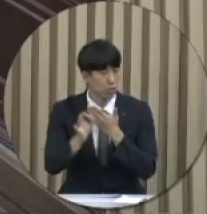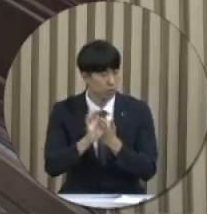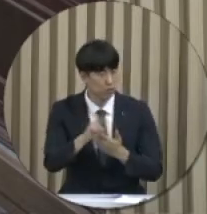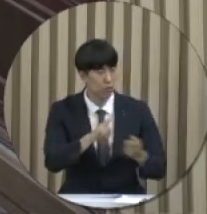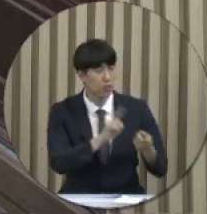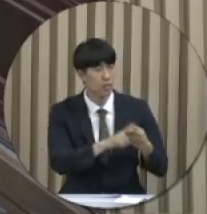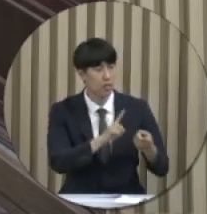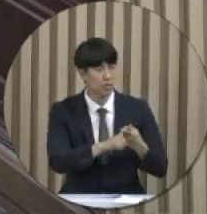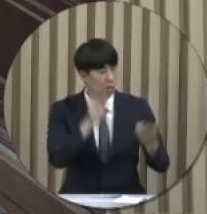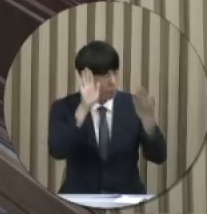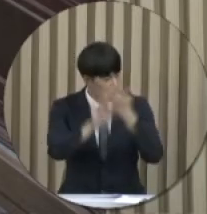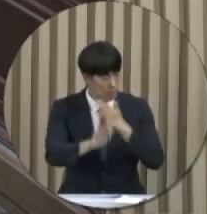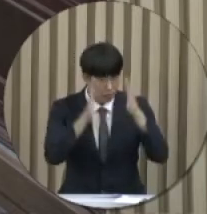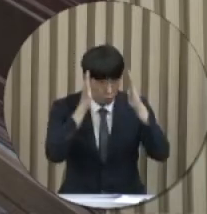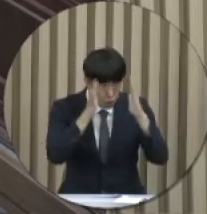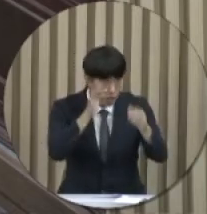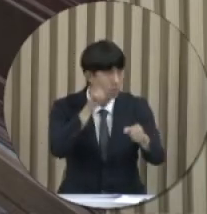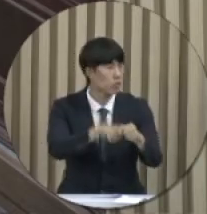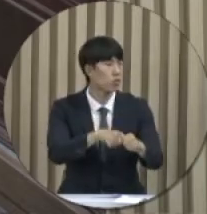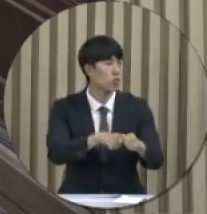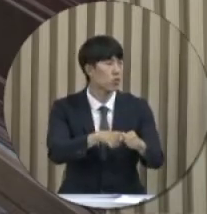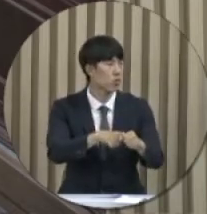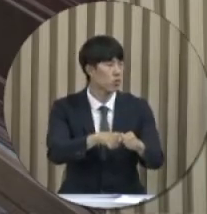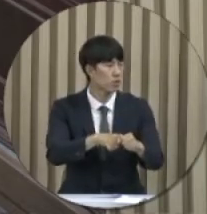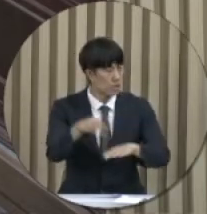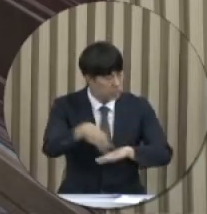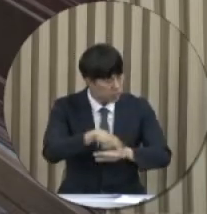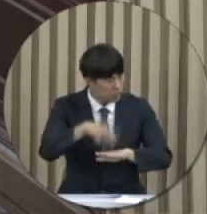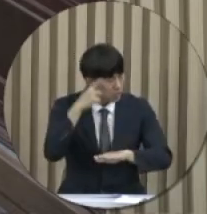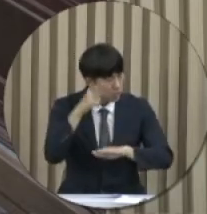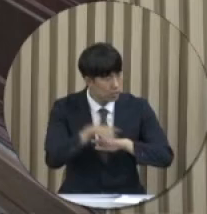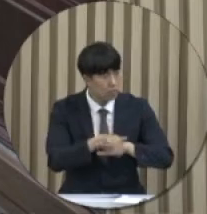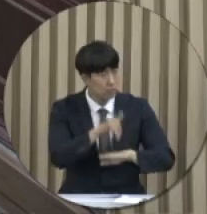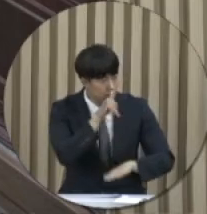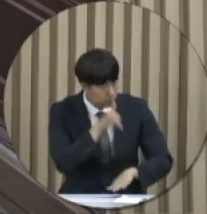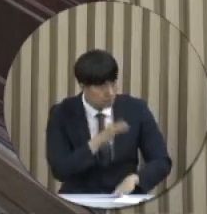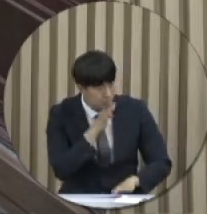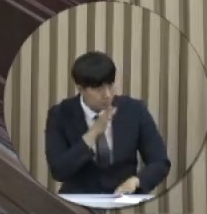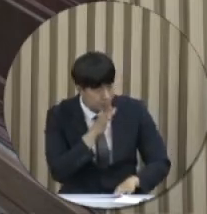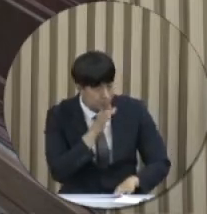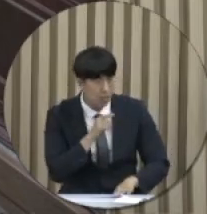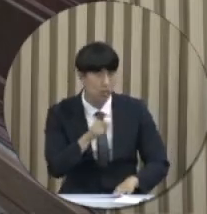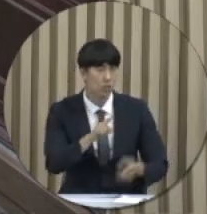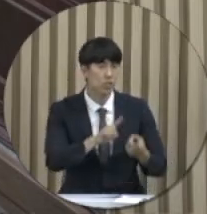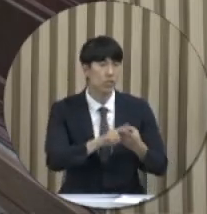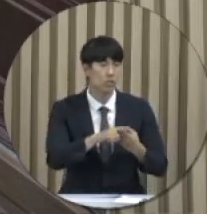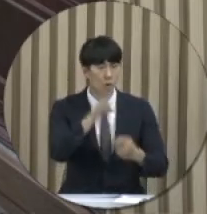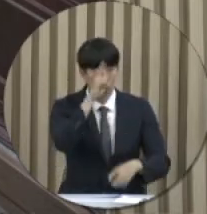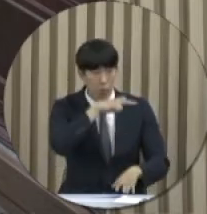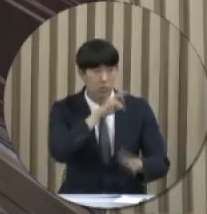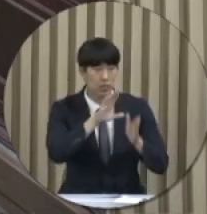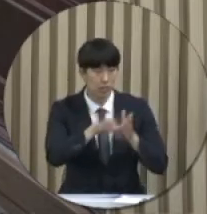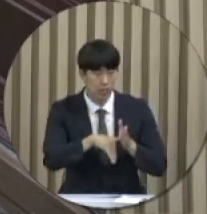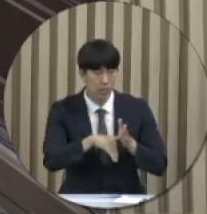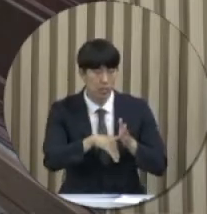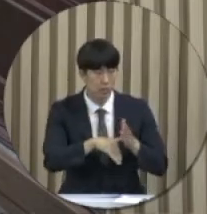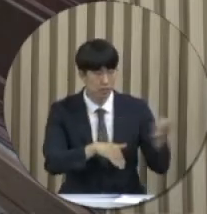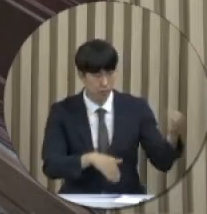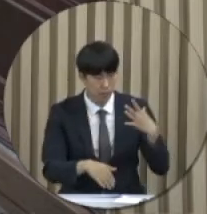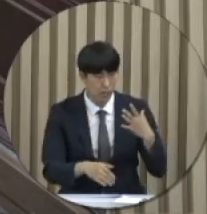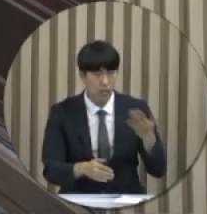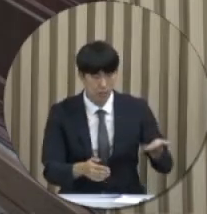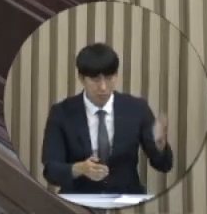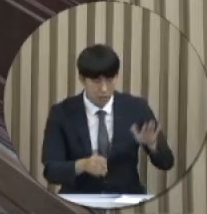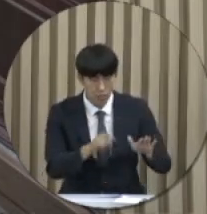가지고서 미래지향적으로 좀 설계를 해보시겠다라고 말씀을 해주시는 것 같은데요. 거기에 지금 오전에도 말씀을